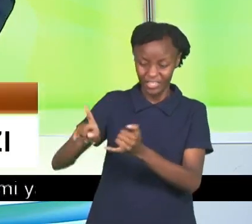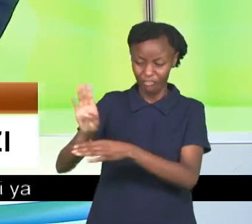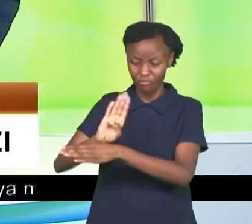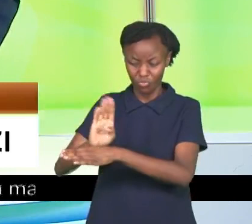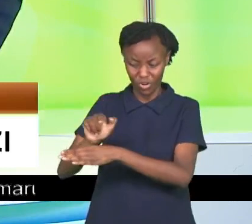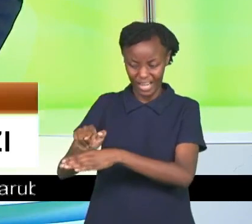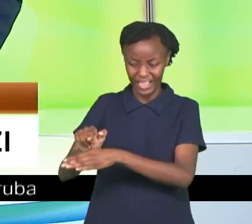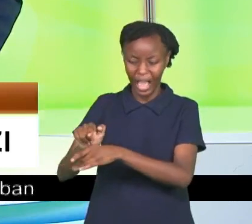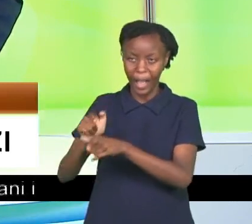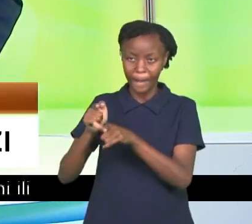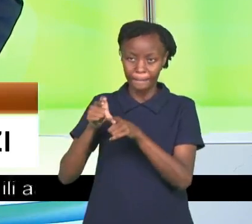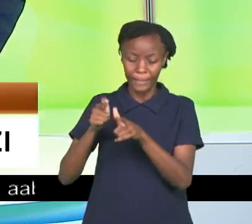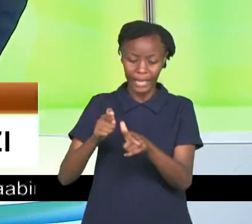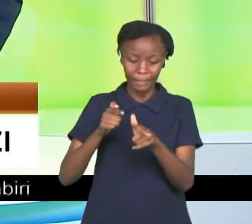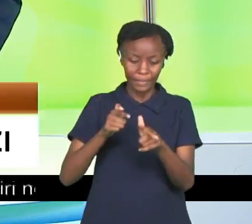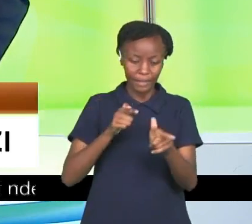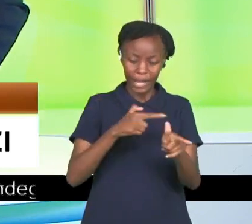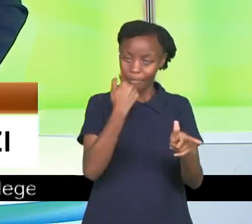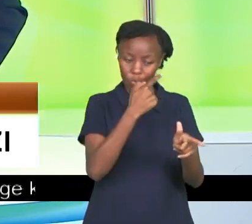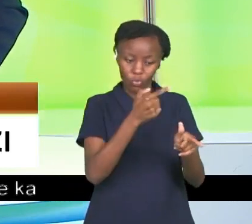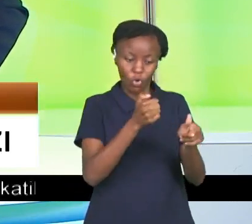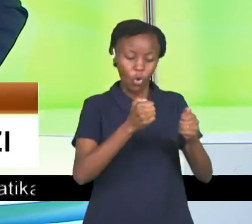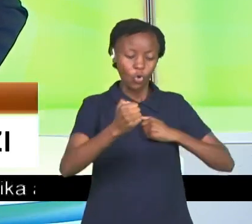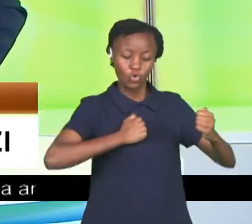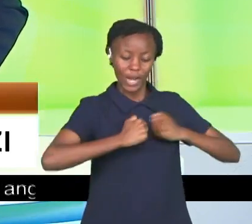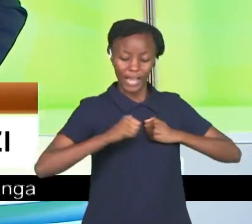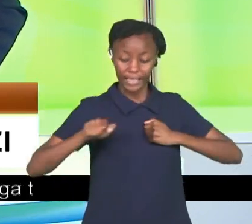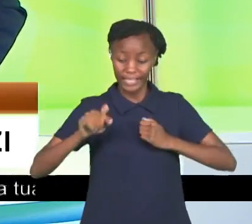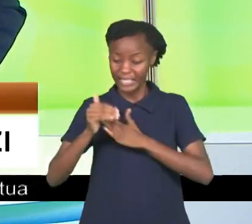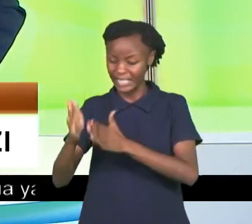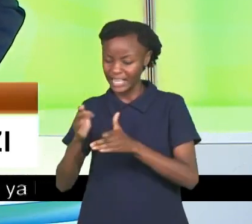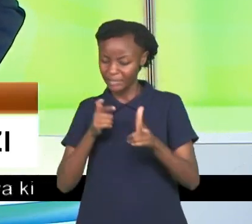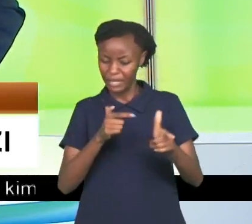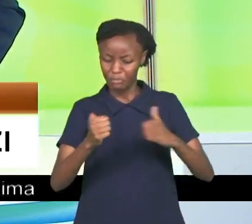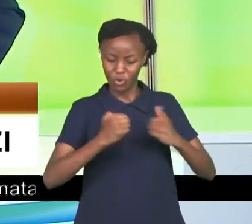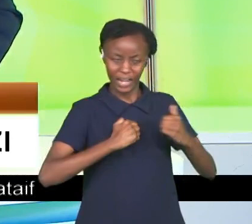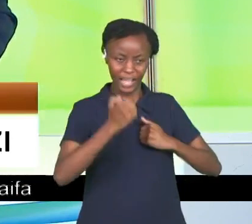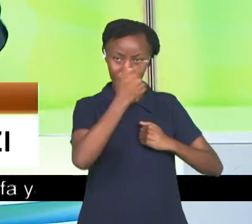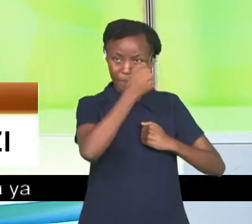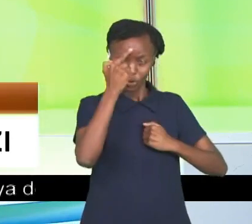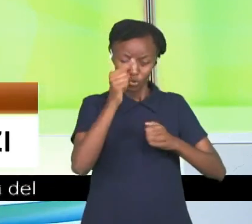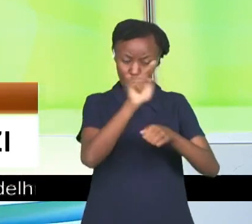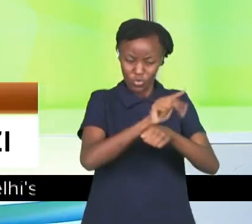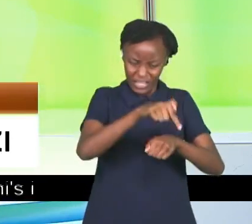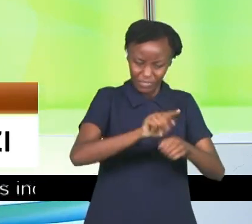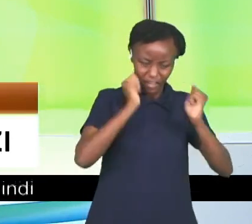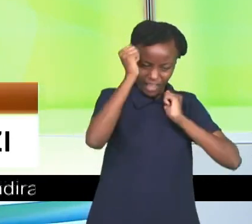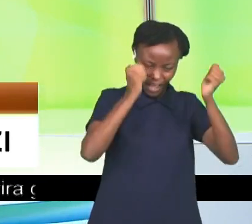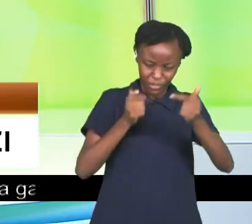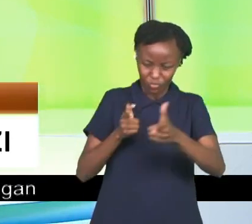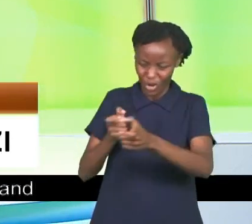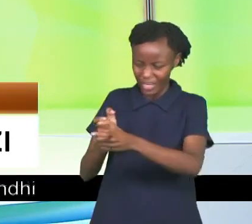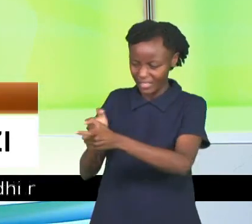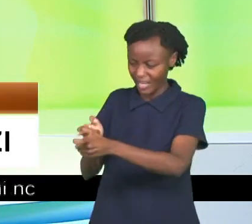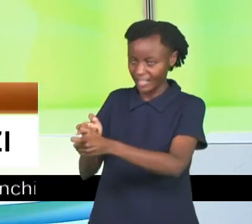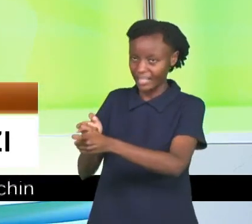taifa la Rwanda na shambulizi hilo. Viongozi hao wanakashifu serikali ya Rwanda kwa kutumia wanajeshi wake kutekeleza shambulizi eneo